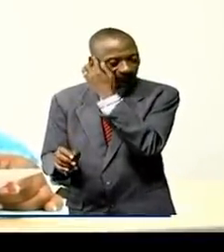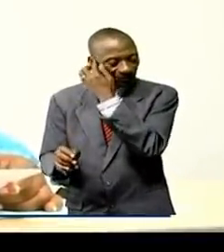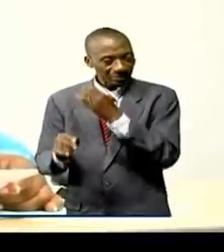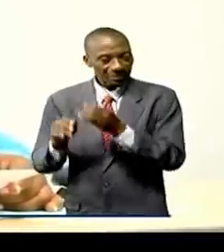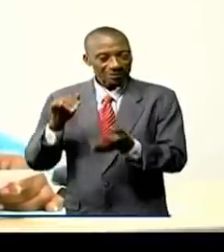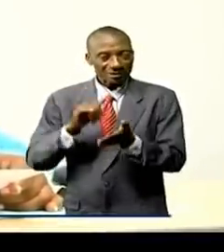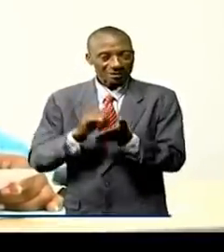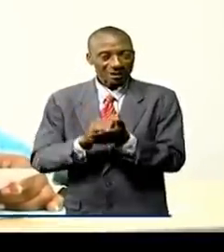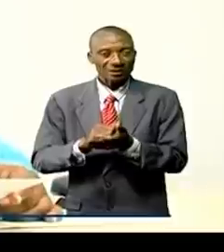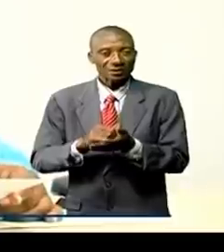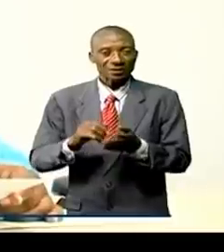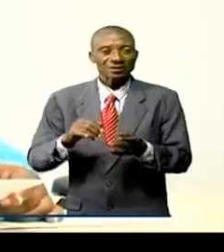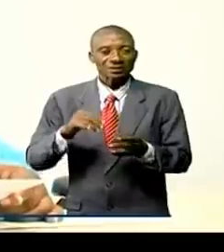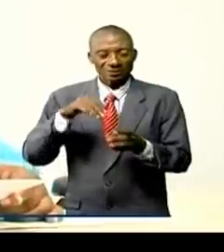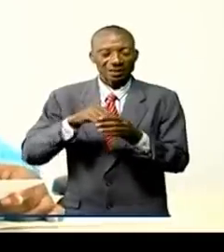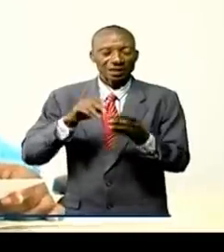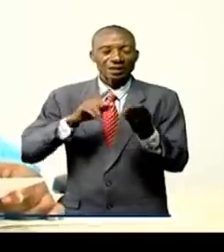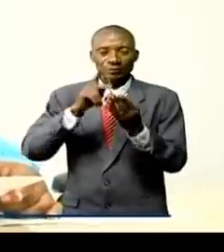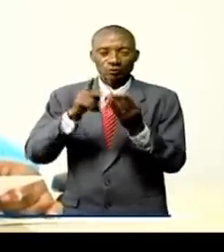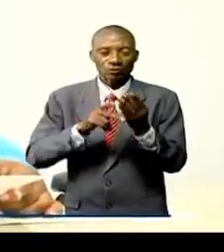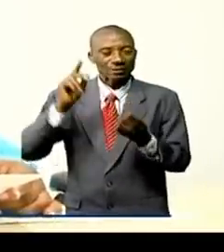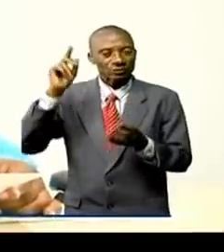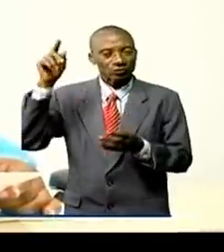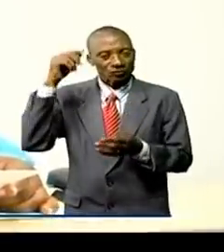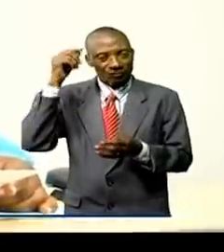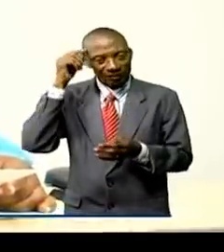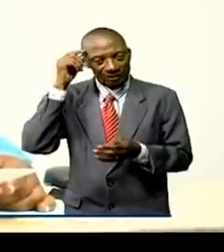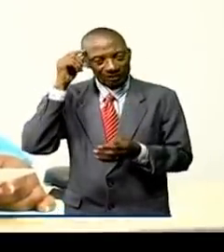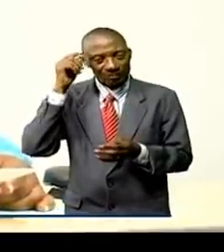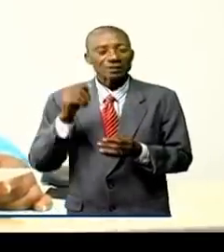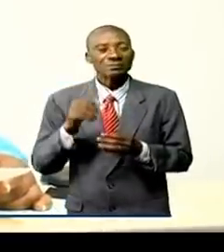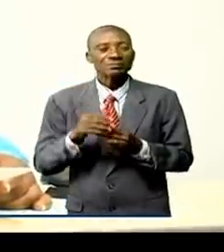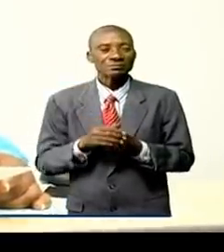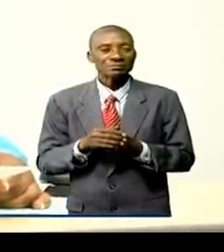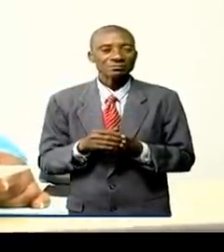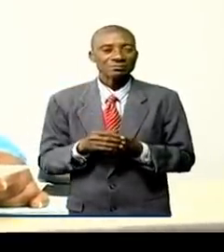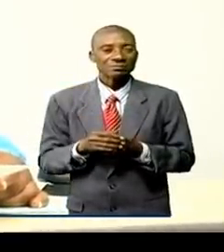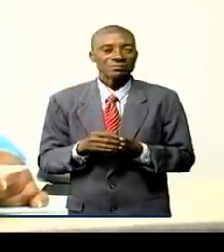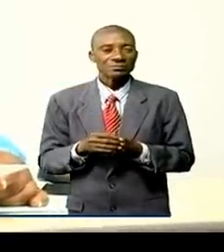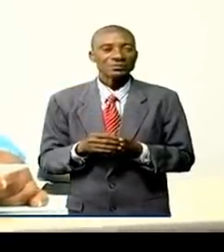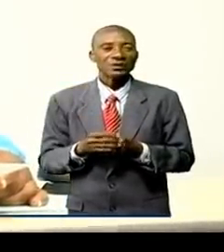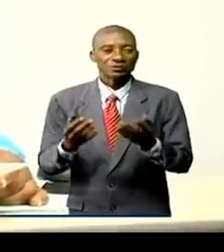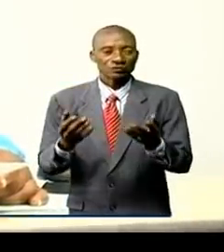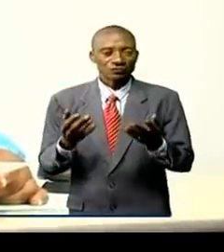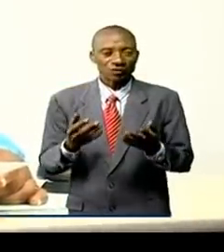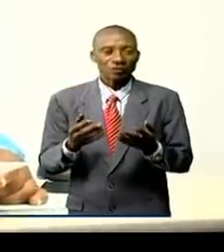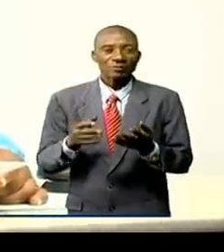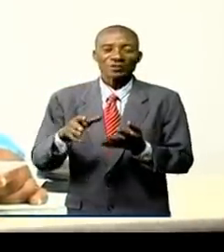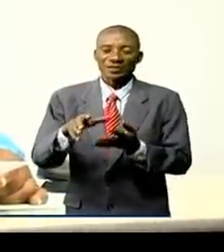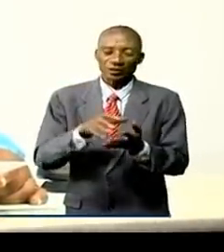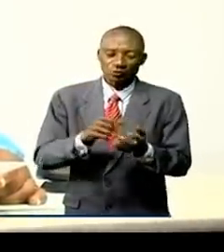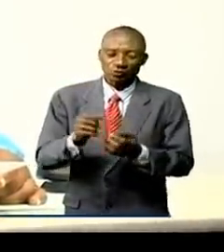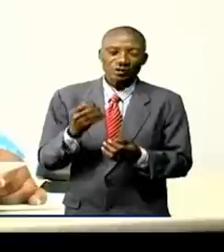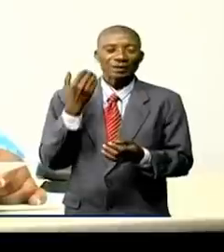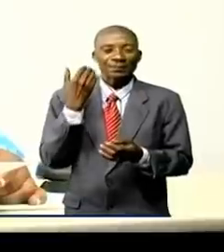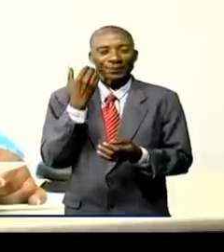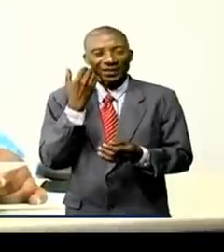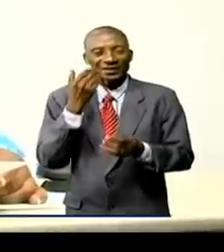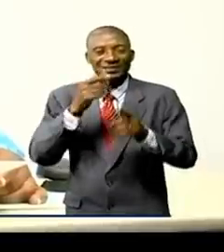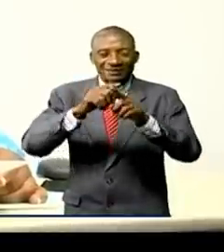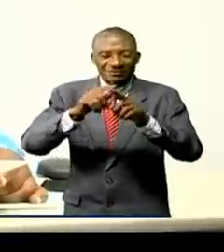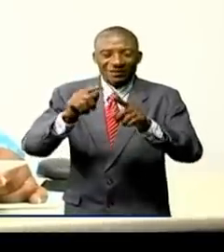du gouvernement qui milite dans la lutte contre les pandémies, les épidémies et les